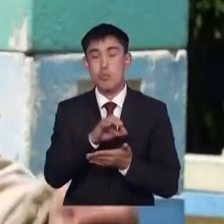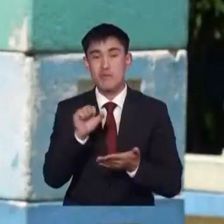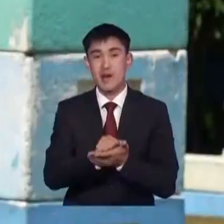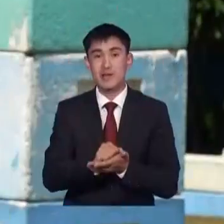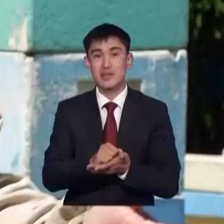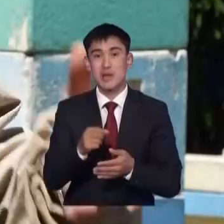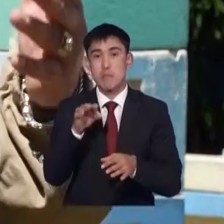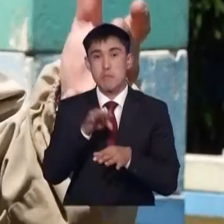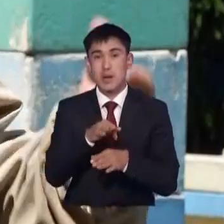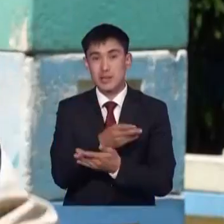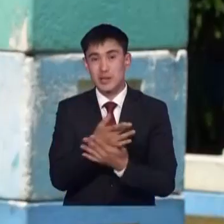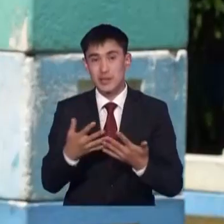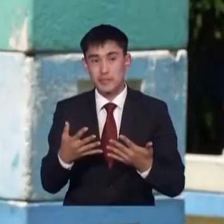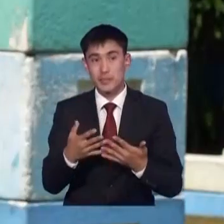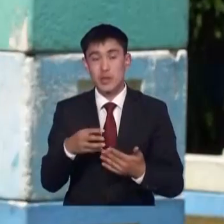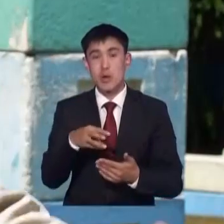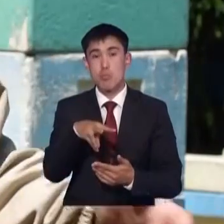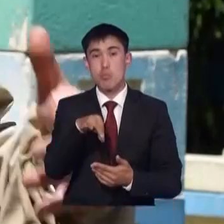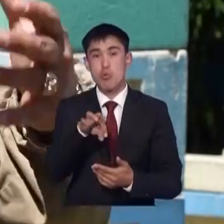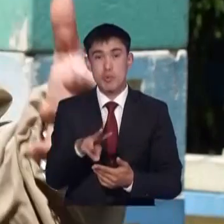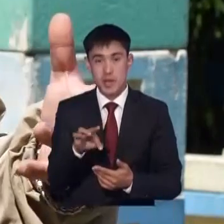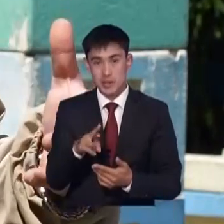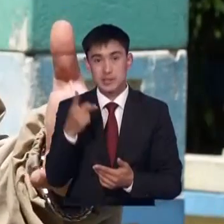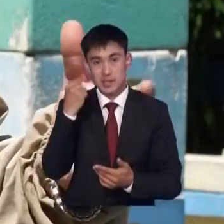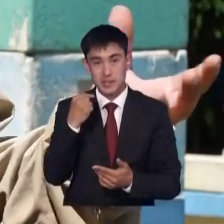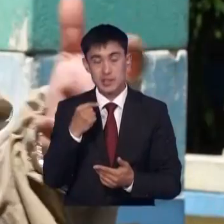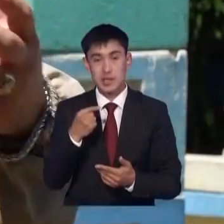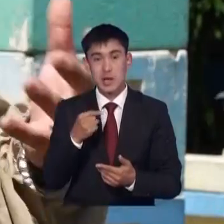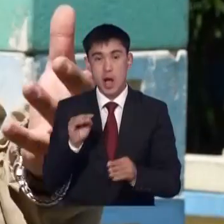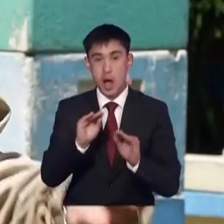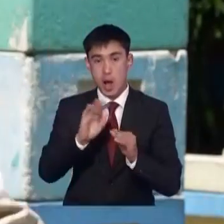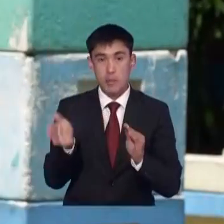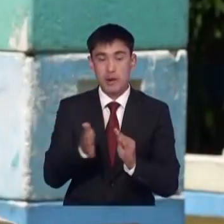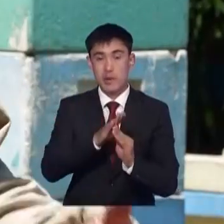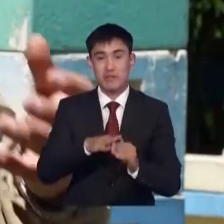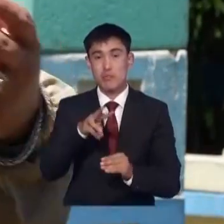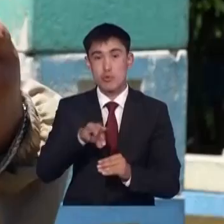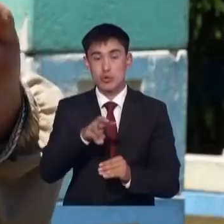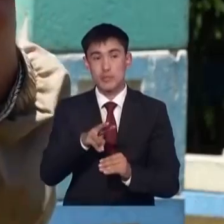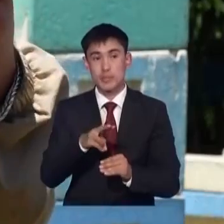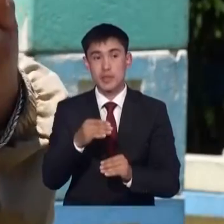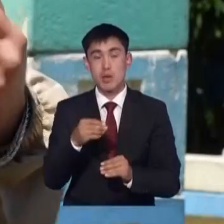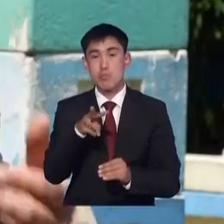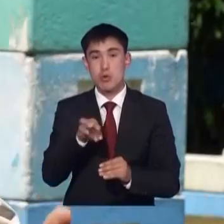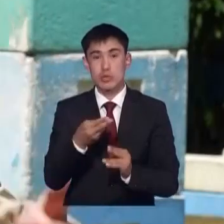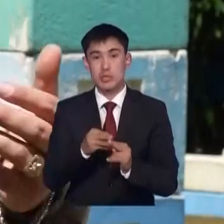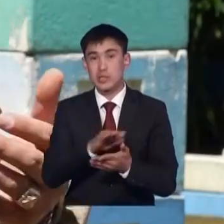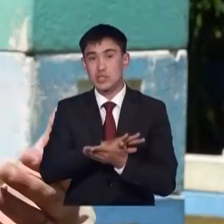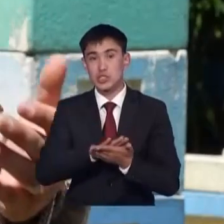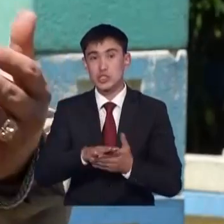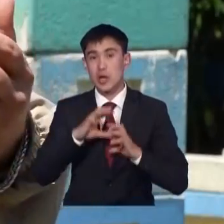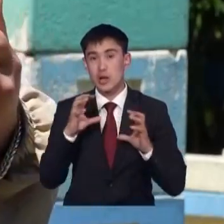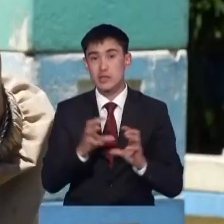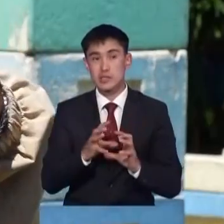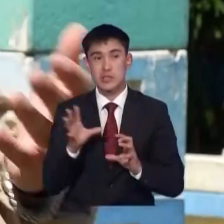мумии обрабатывали мёдом потому что в меду нету ни одной бактерии мёд - это тот тот продукт который может